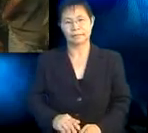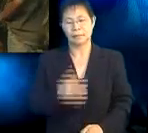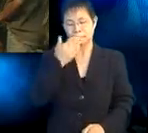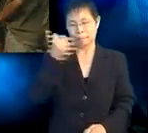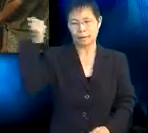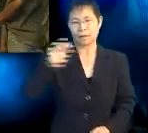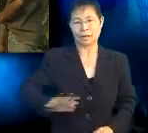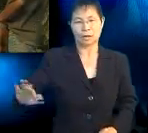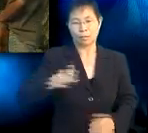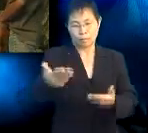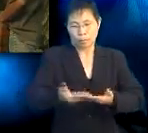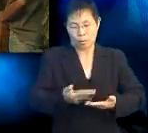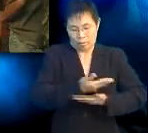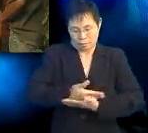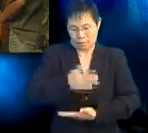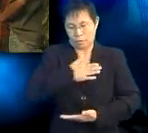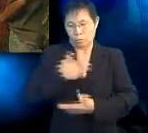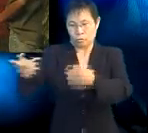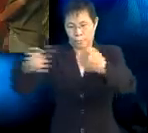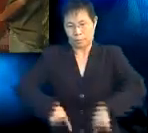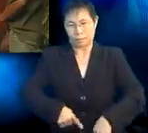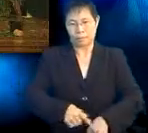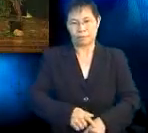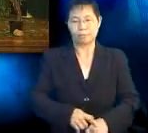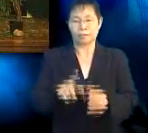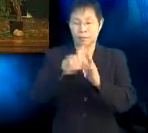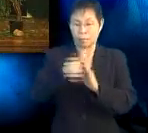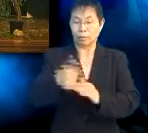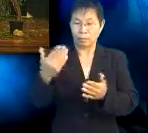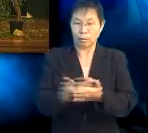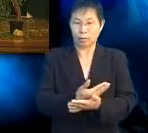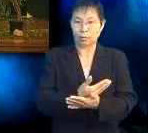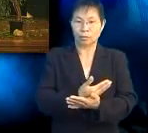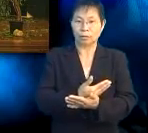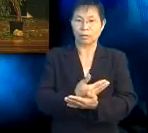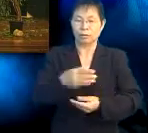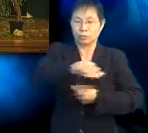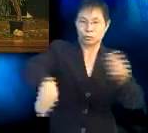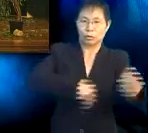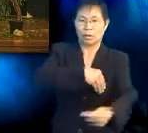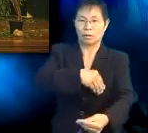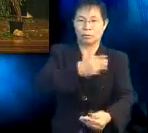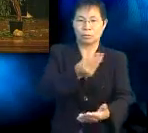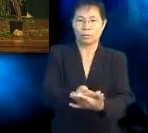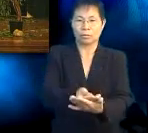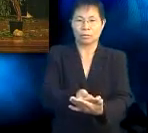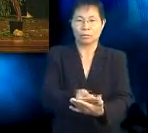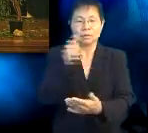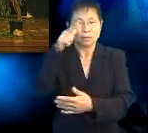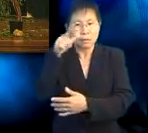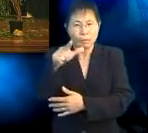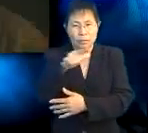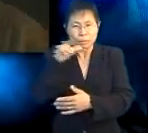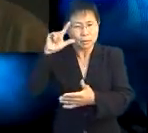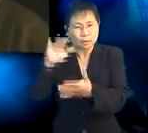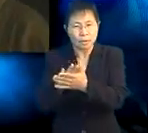baik kamu cuba bawa anak aku kemari. Kemudian baru kita jalankan urusan tukar menukar. Ah! Nampaknya kamu tak percaya